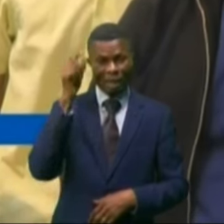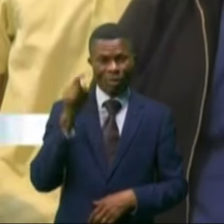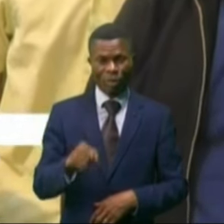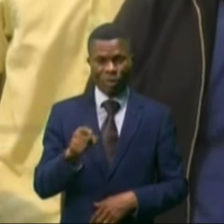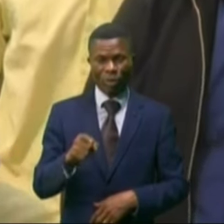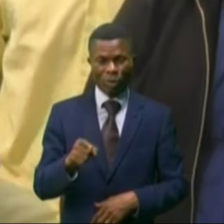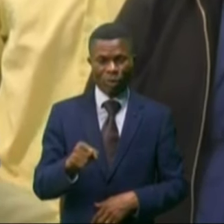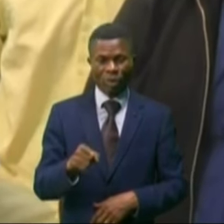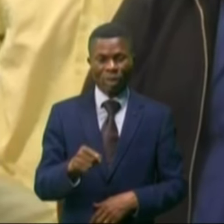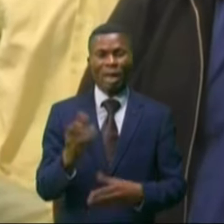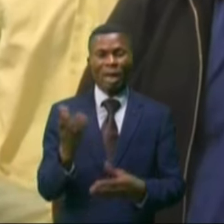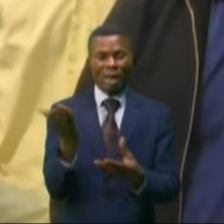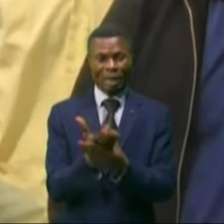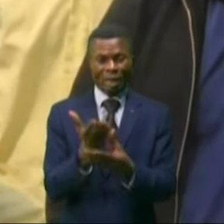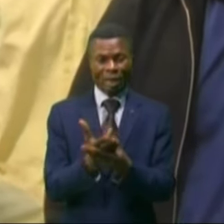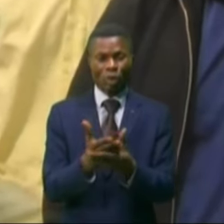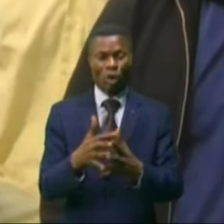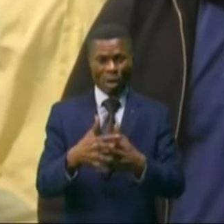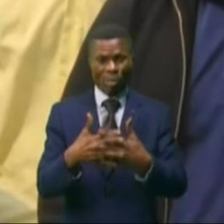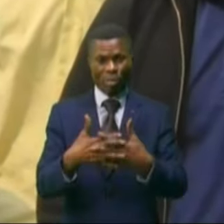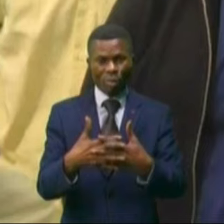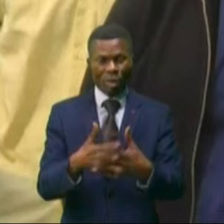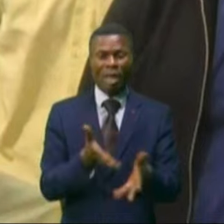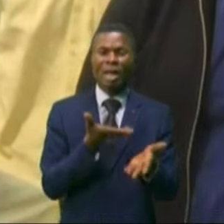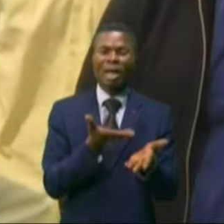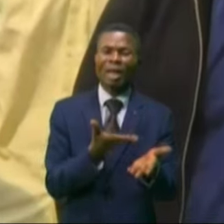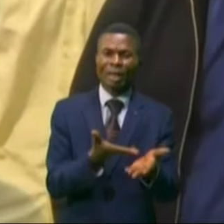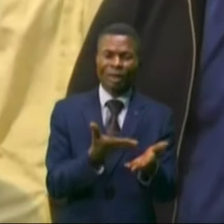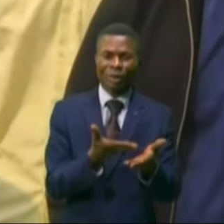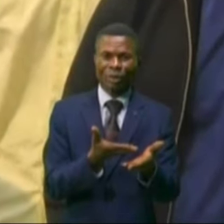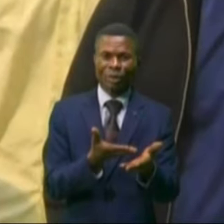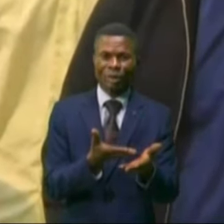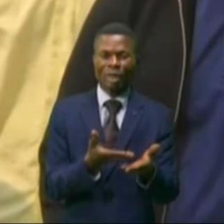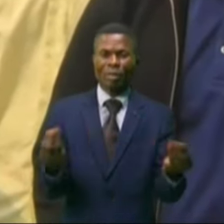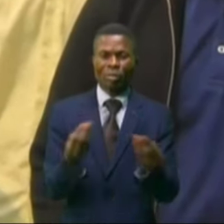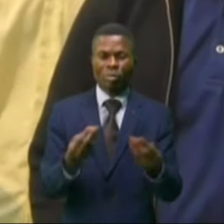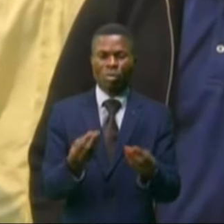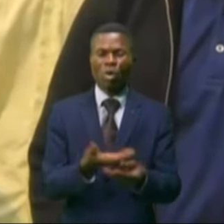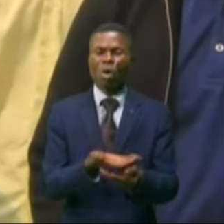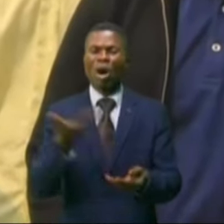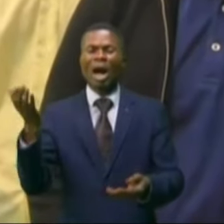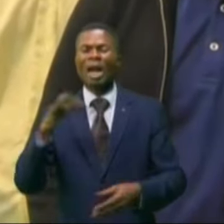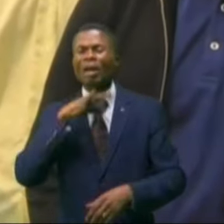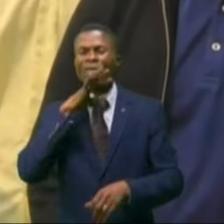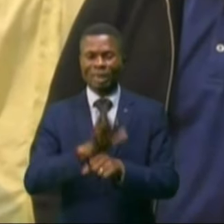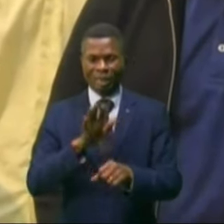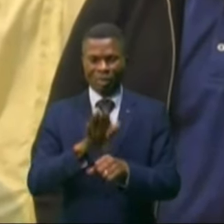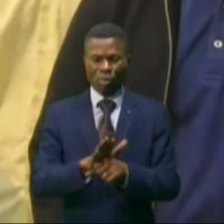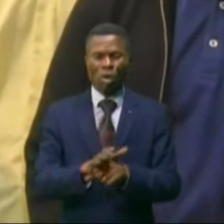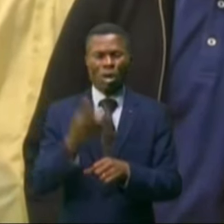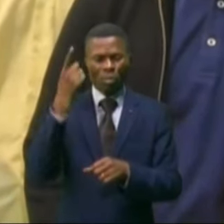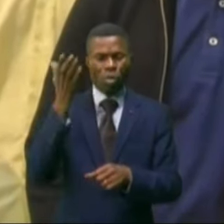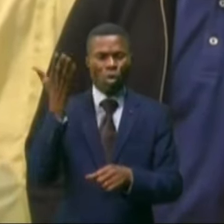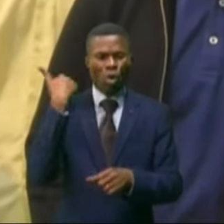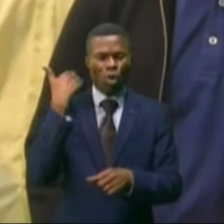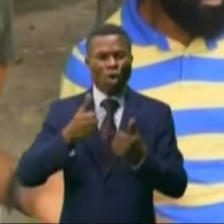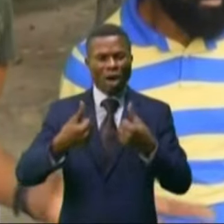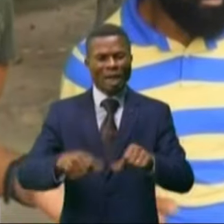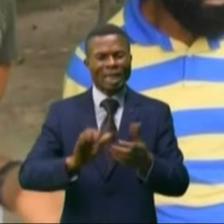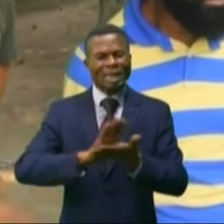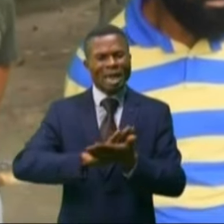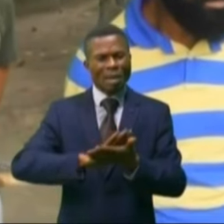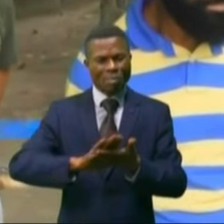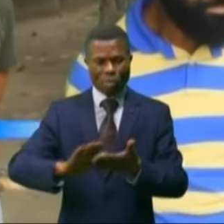genre d'équipement développé par les étudiants pourra servir et ils découvriront les différents cours d'eau et pourront aider à récupérer tous les déchets pour les ramener à bon port.